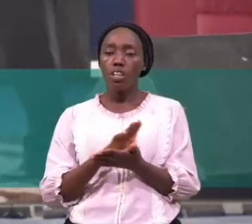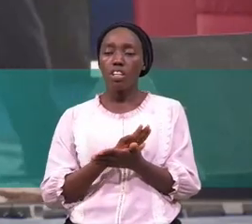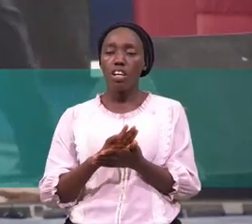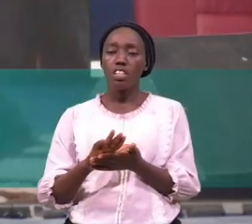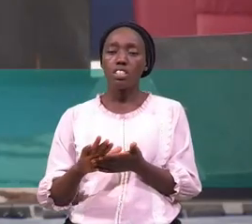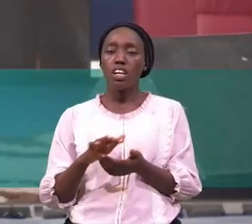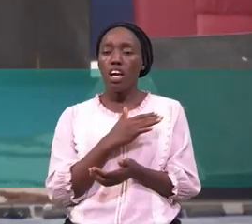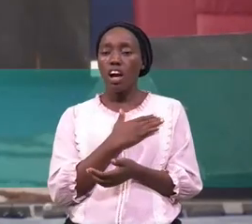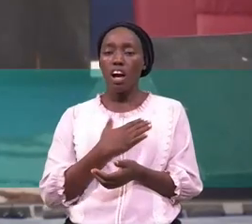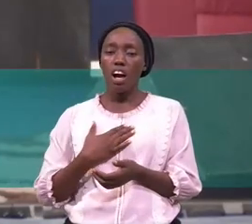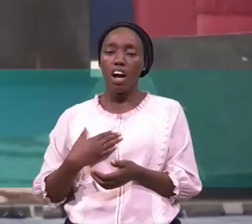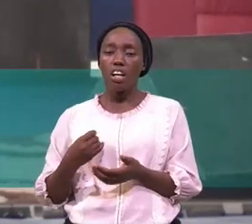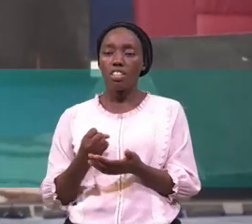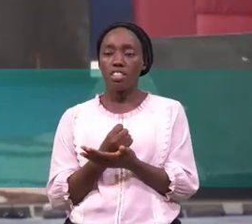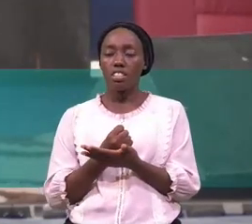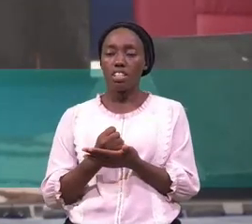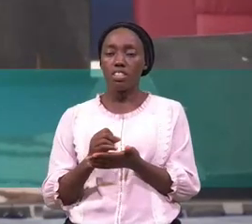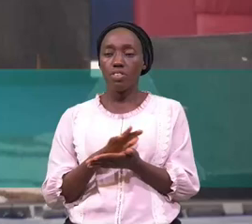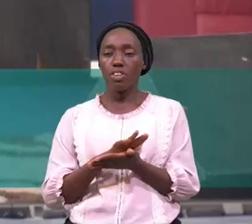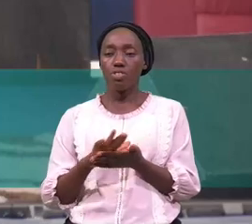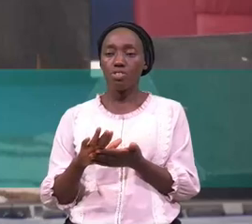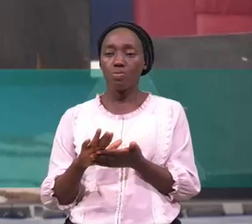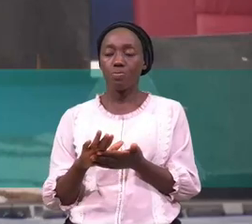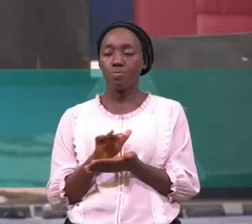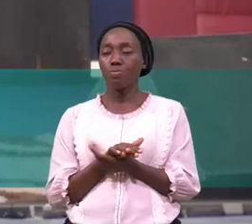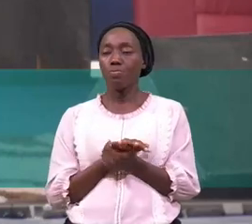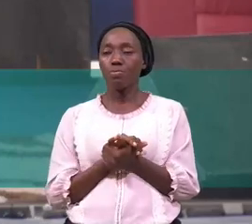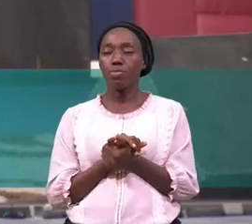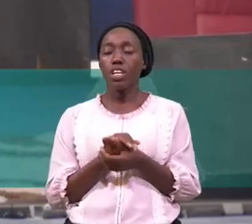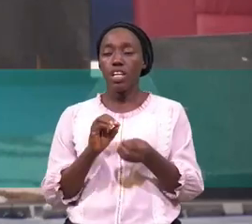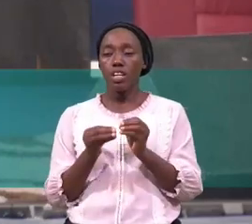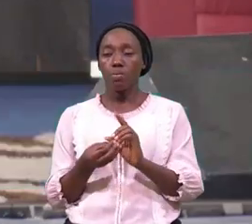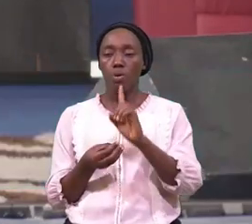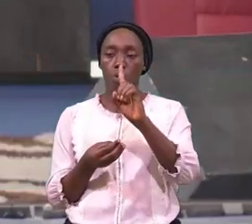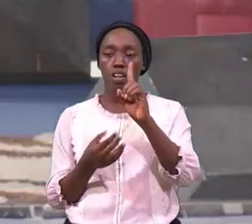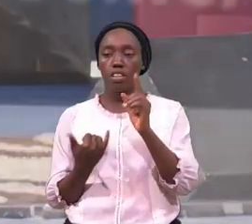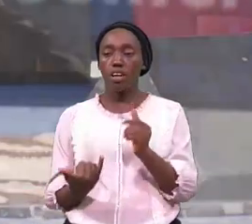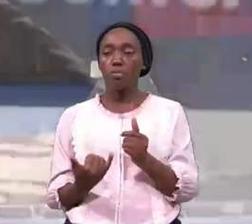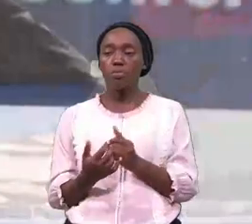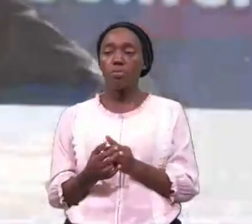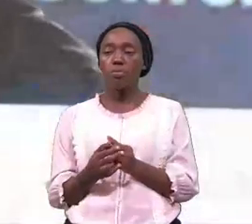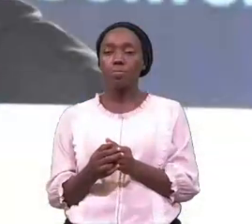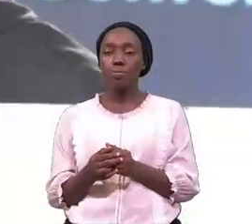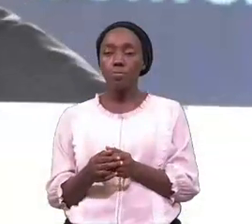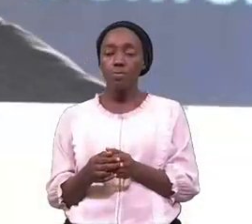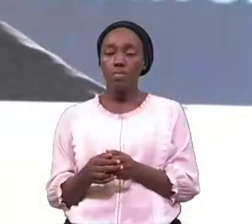Troisième élément, la confirmation de notre piété et sanctification. Voilà le premier élément dans le deuxième point.